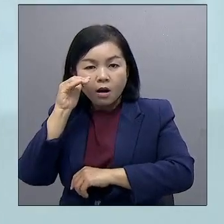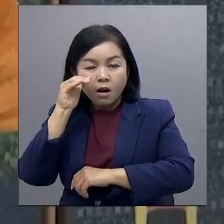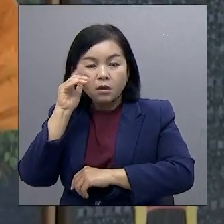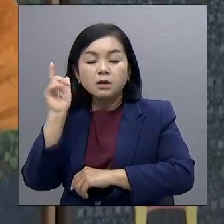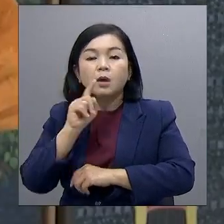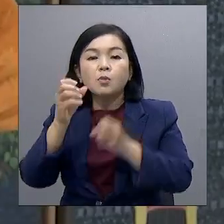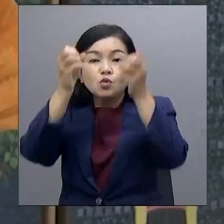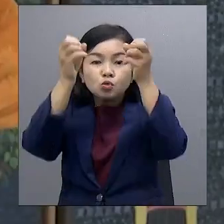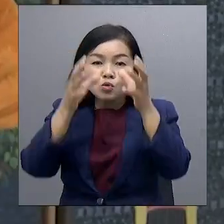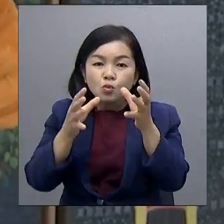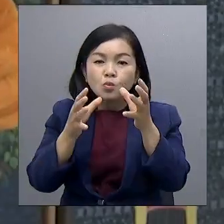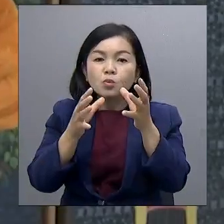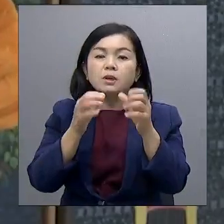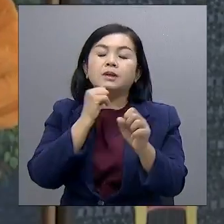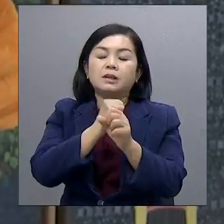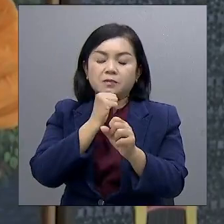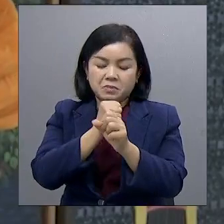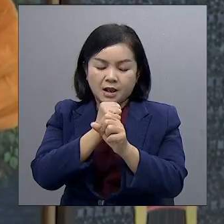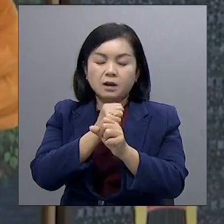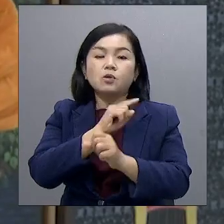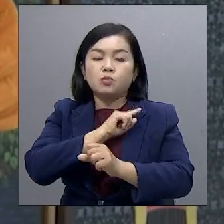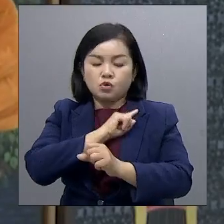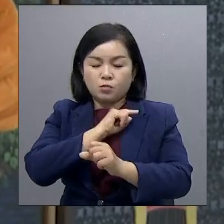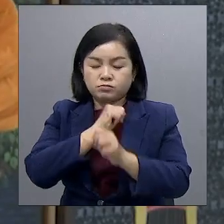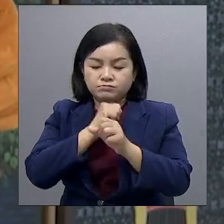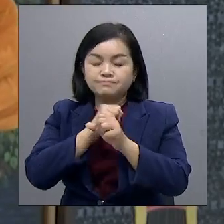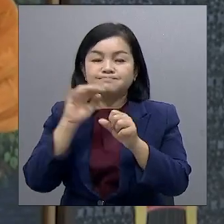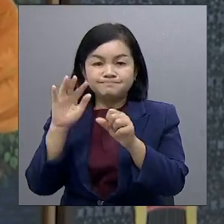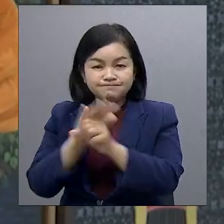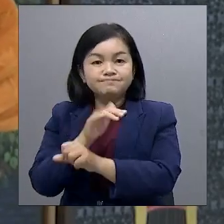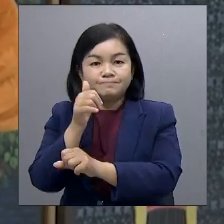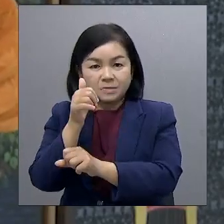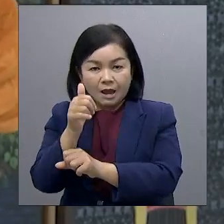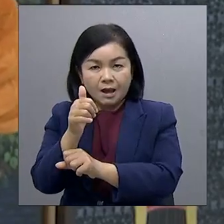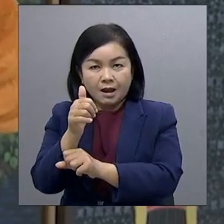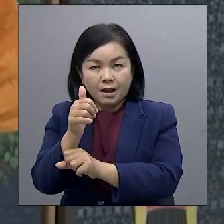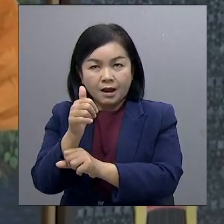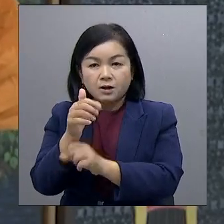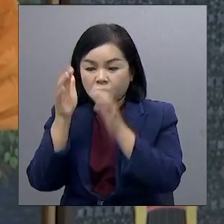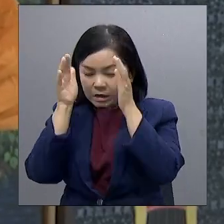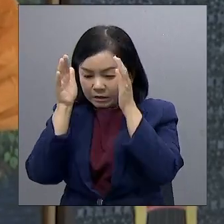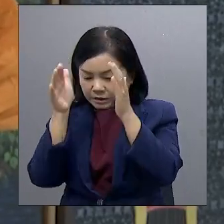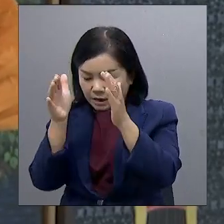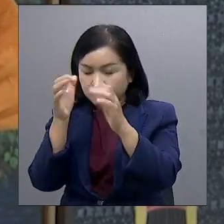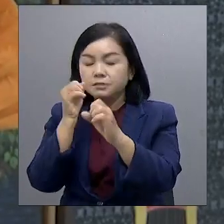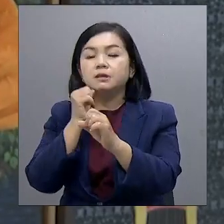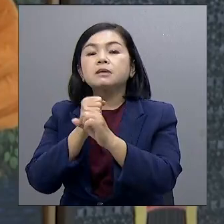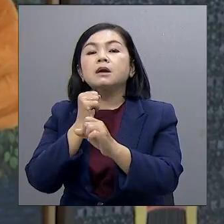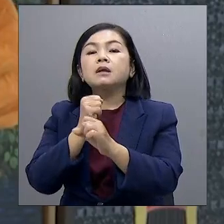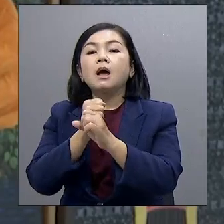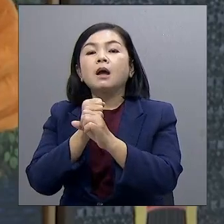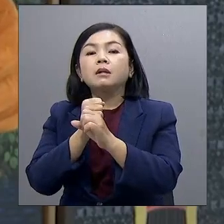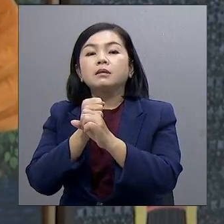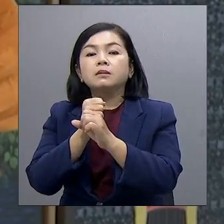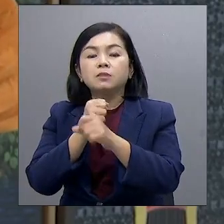บุคลากรในองค์กรต่างๆท่านก็ทำหน้าที่ของท่านอย่างสมบูรณ์ที่สุดแล้วก็ทุ่มเททุกอย่างด้วยความเสียสละใน